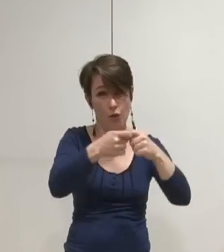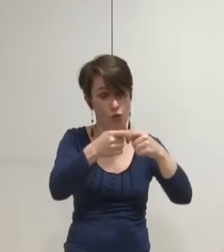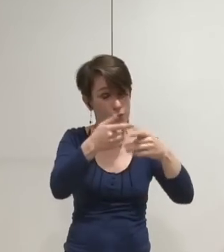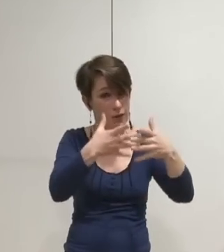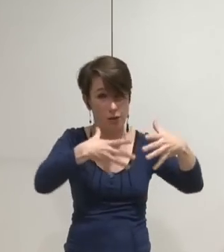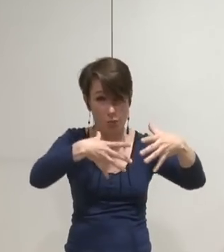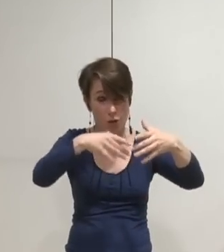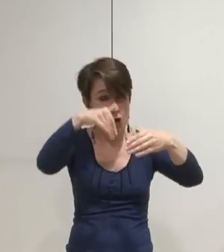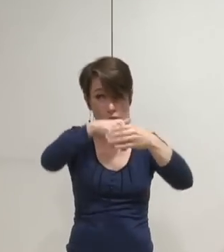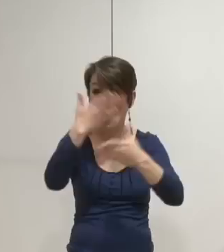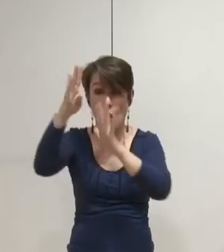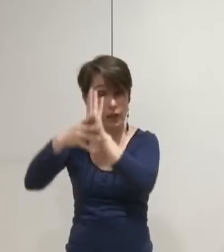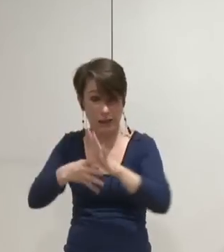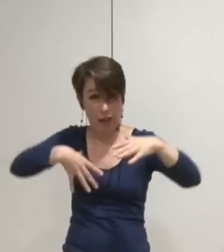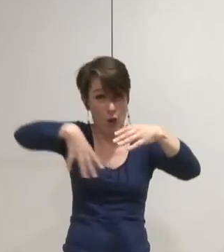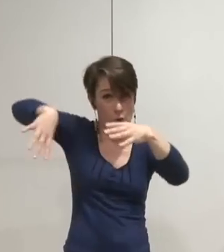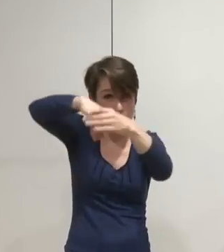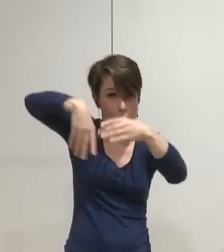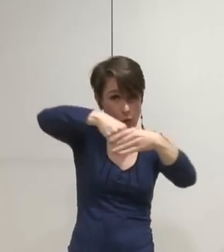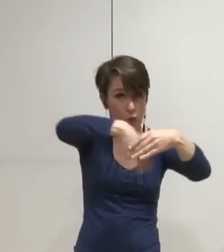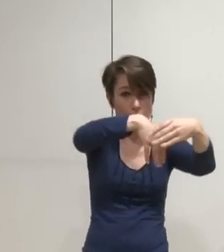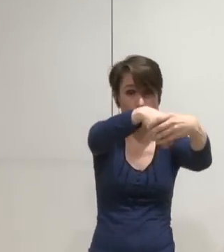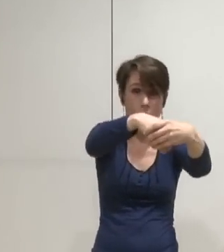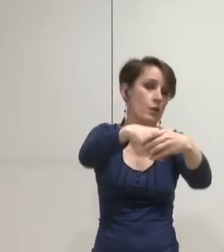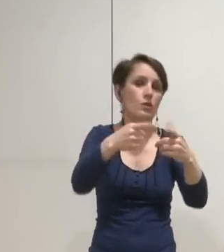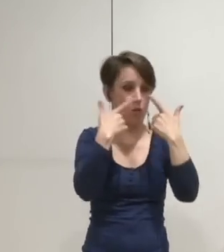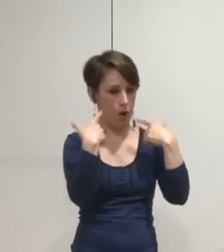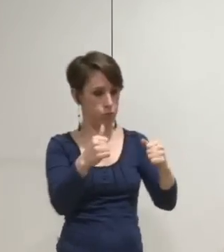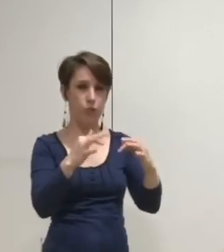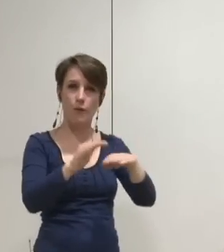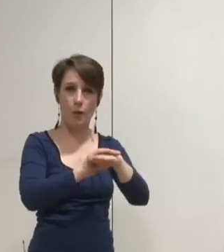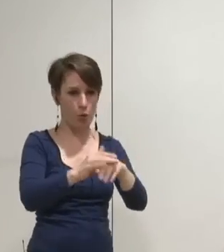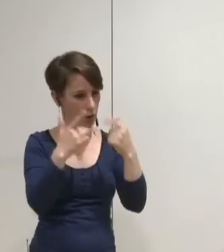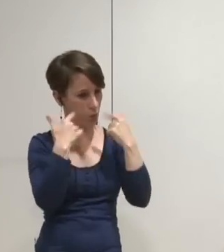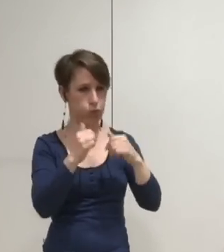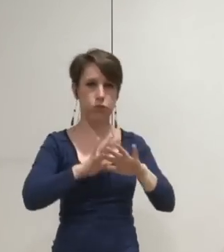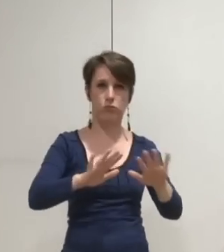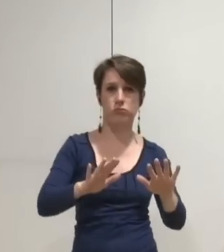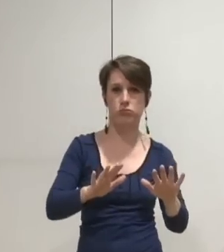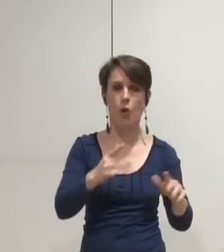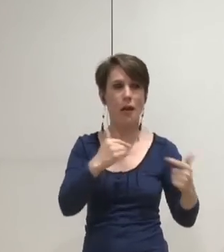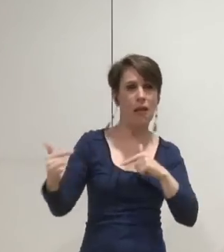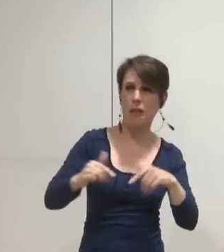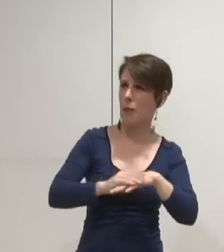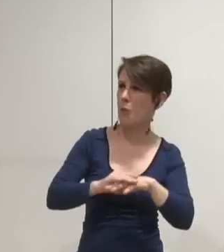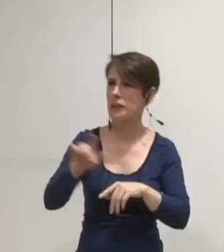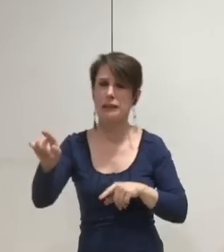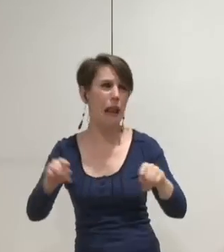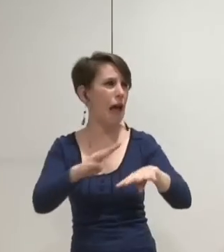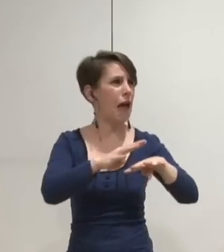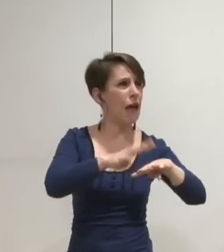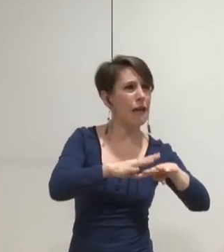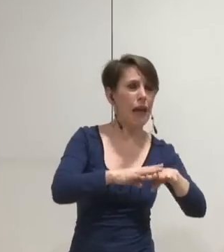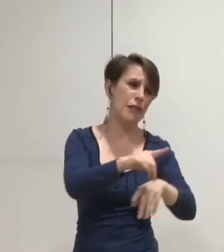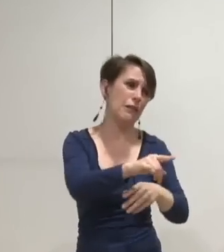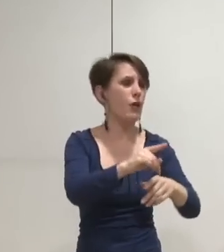certaine lisibilité politique aussi et évite les débats et les pressions politiques pour dire que tel quartier a